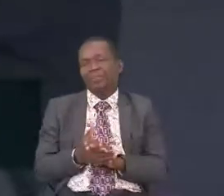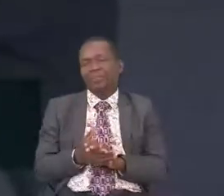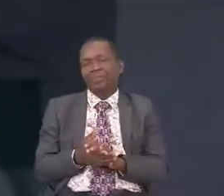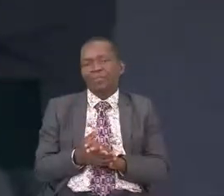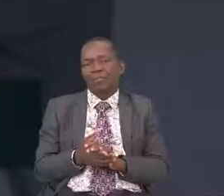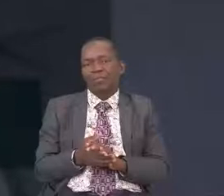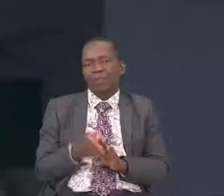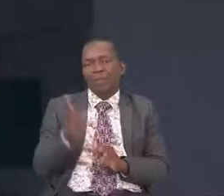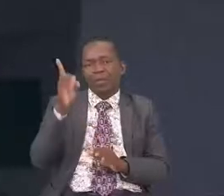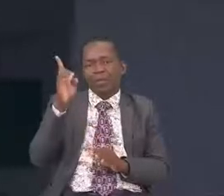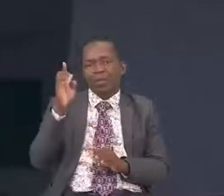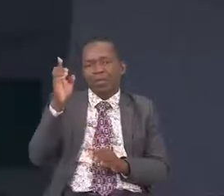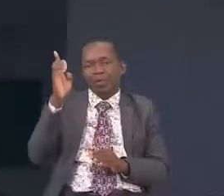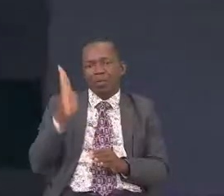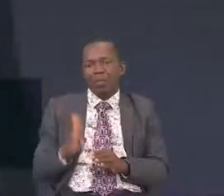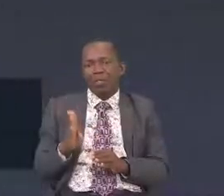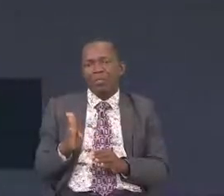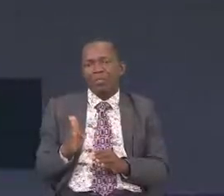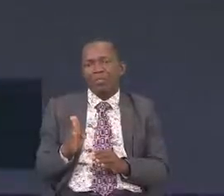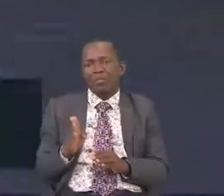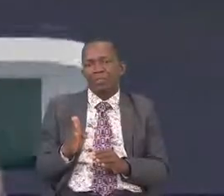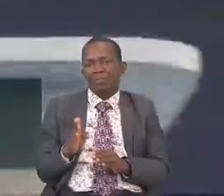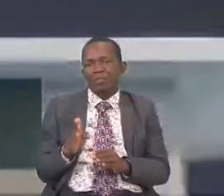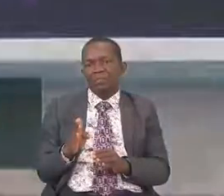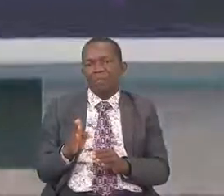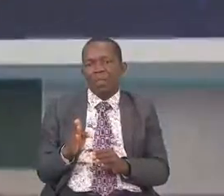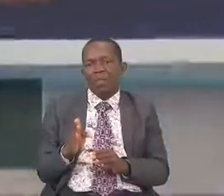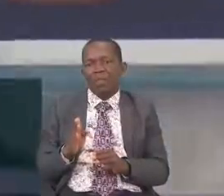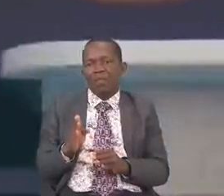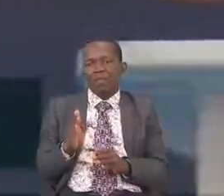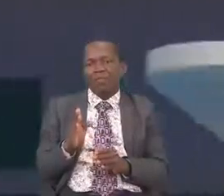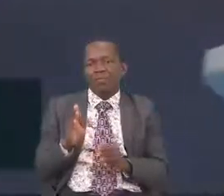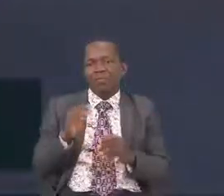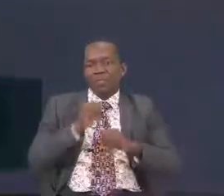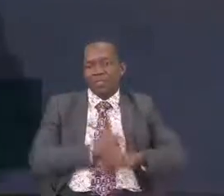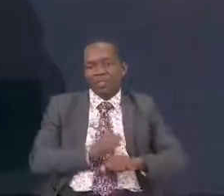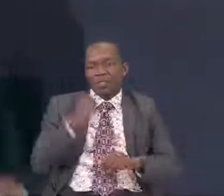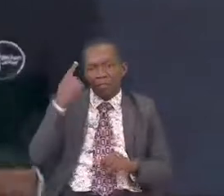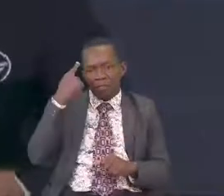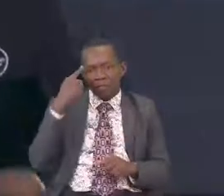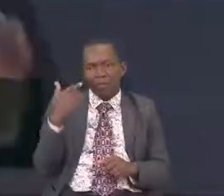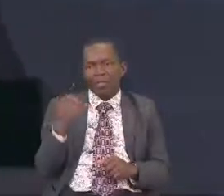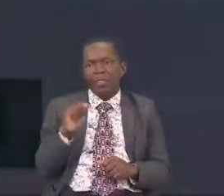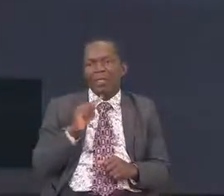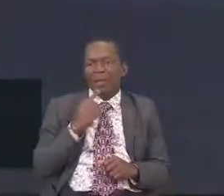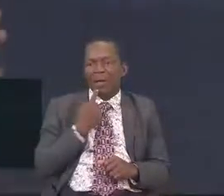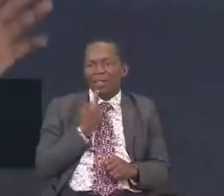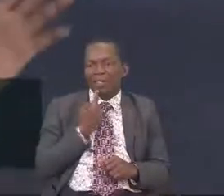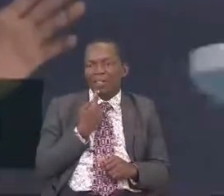serai à mon poste. Ceux qui prennent de l'âge, des générations passées, ils